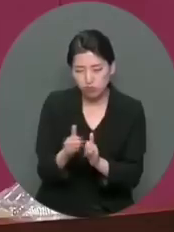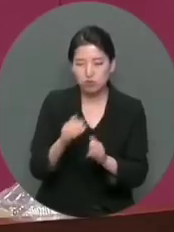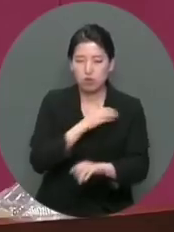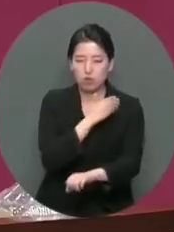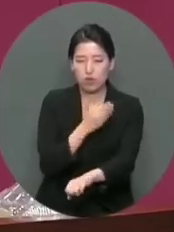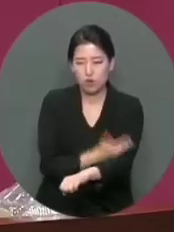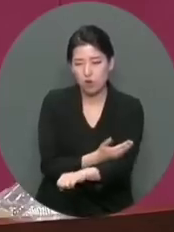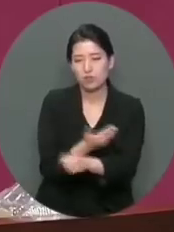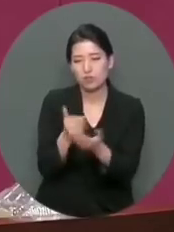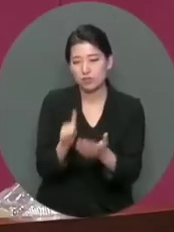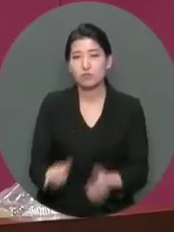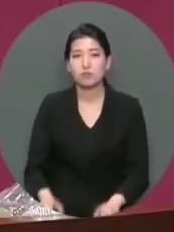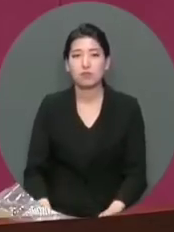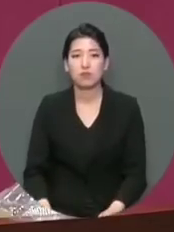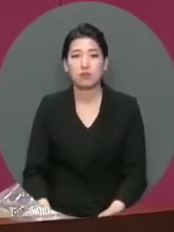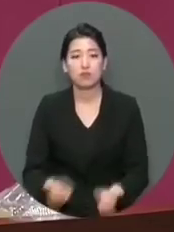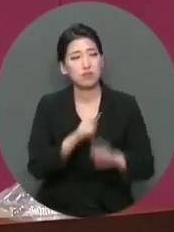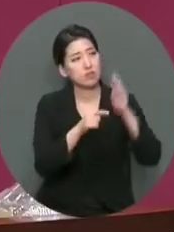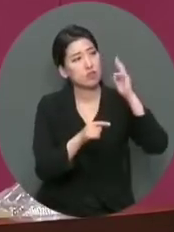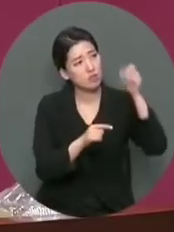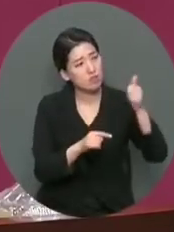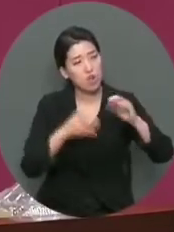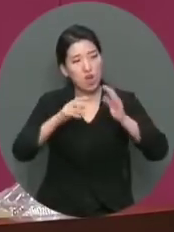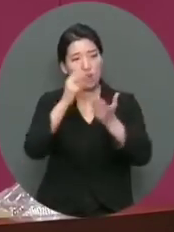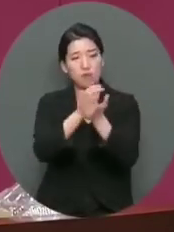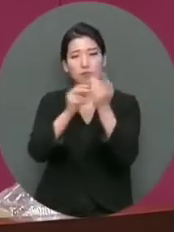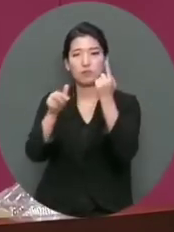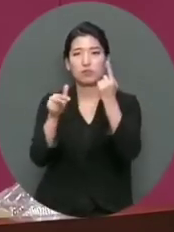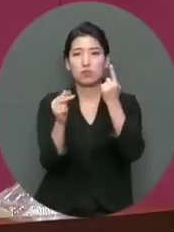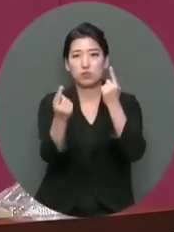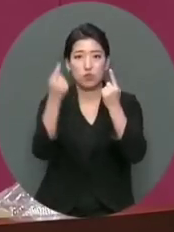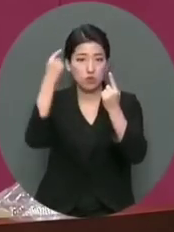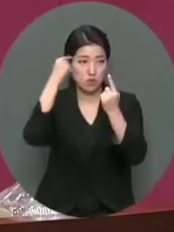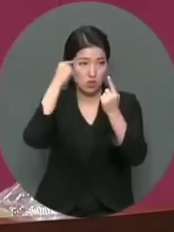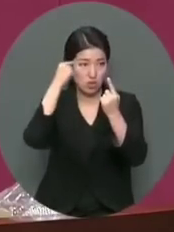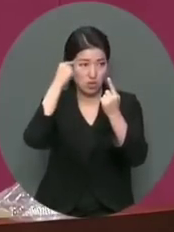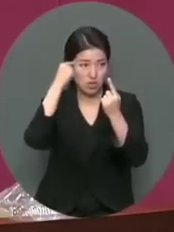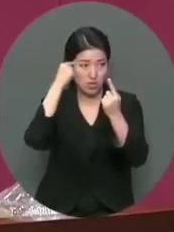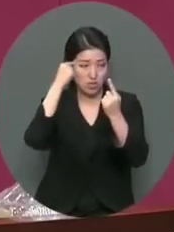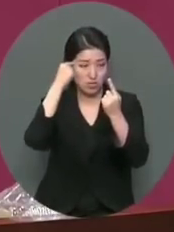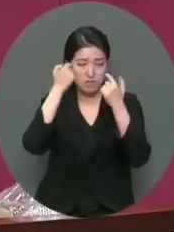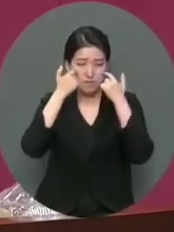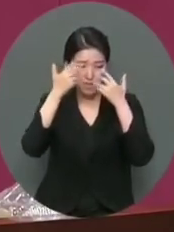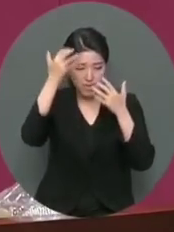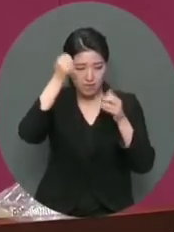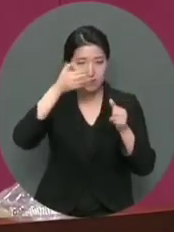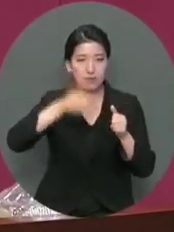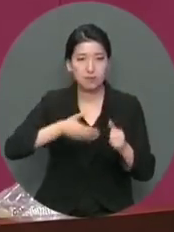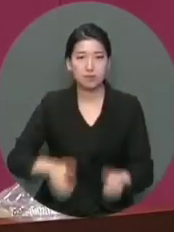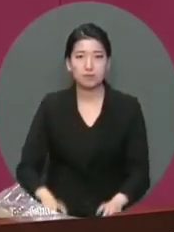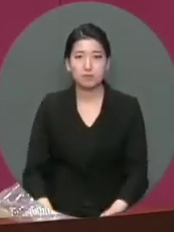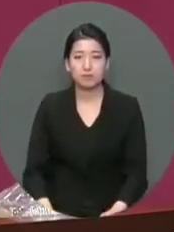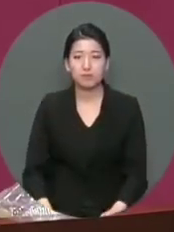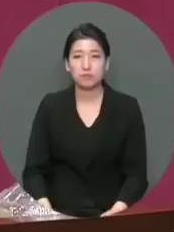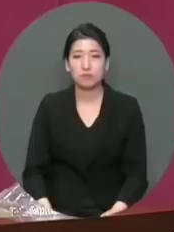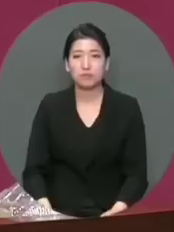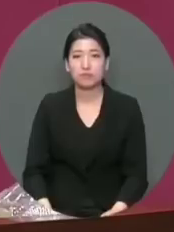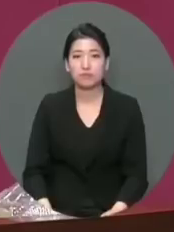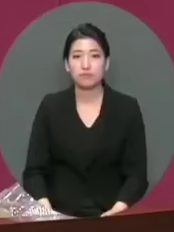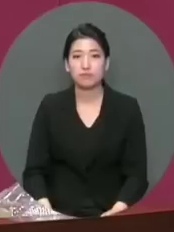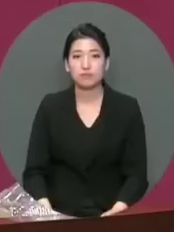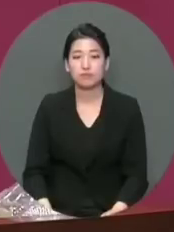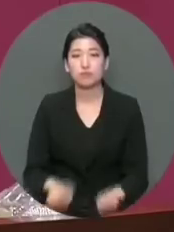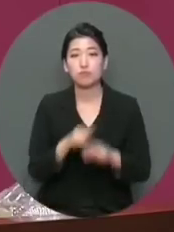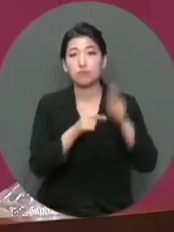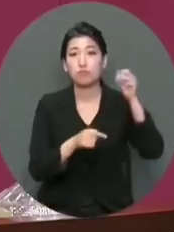대통령이나 실세 관료들이 헌법 제1조의 가치를 좌지우지할 수 없습니다. 그 누구도 책임지지 않는